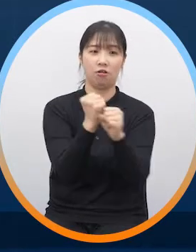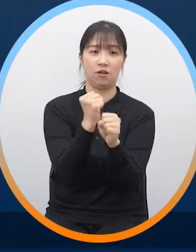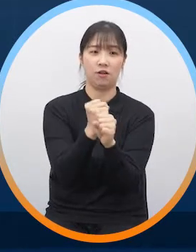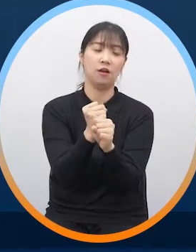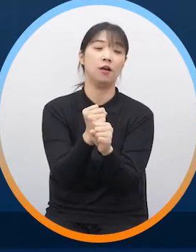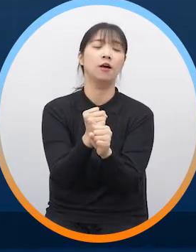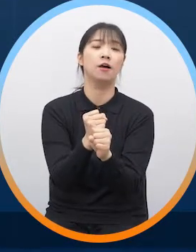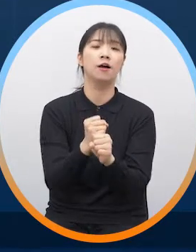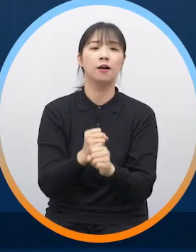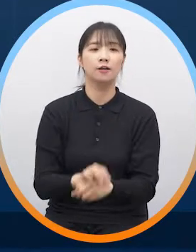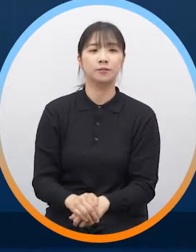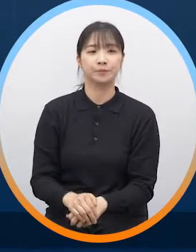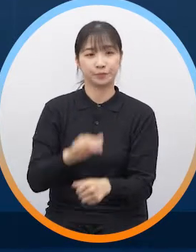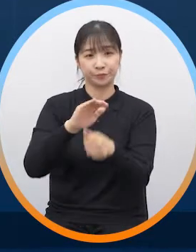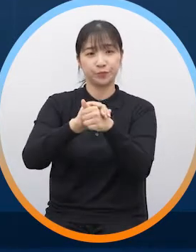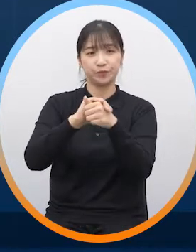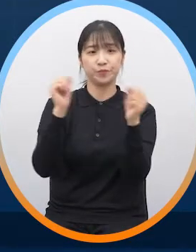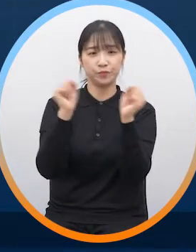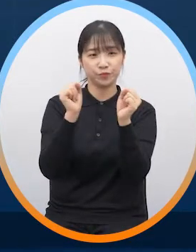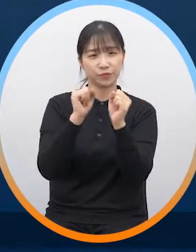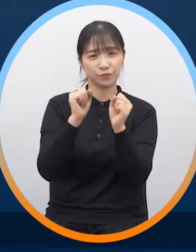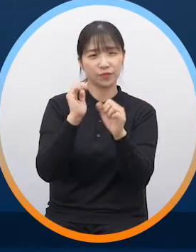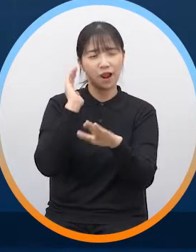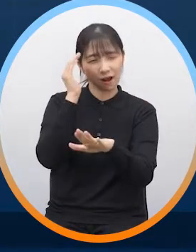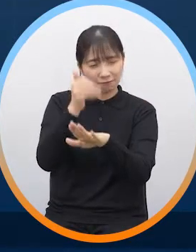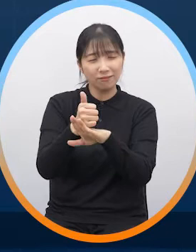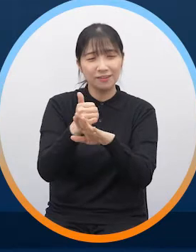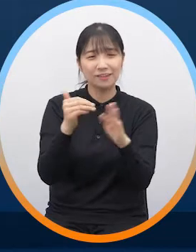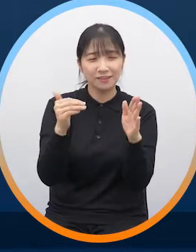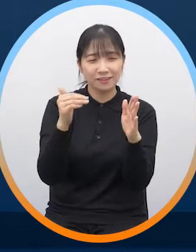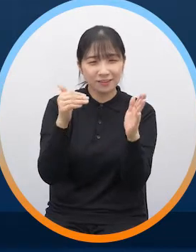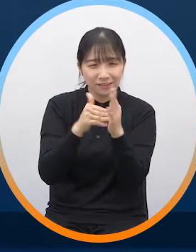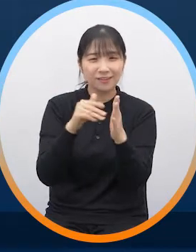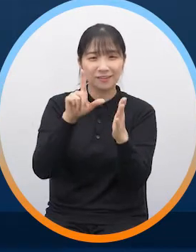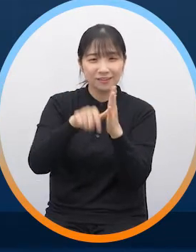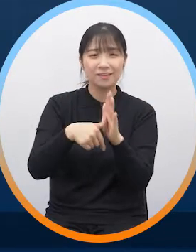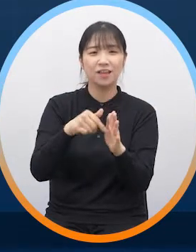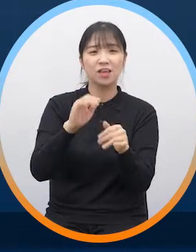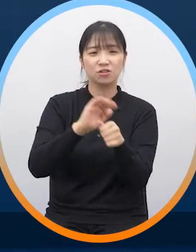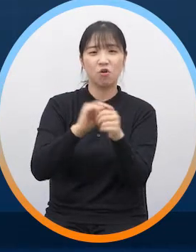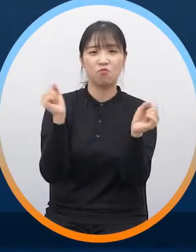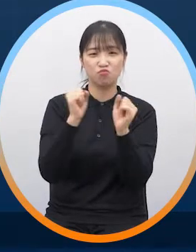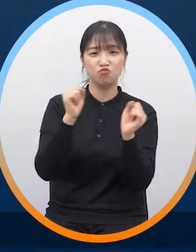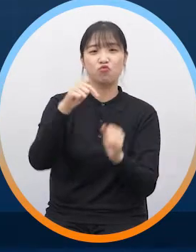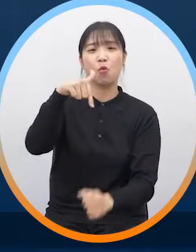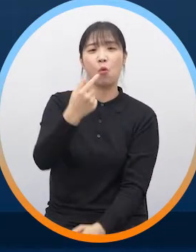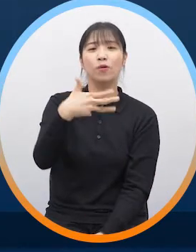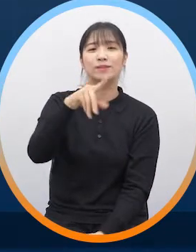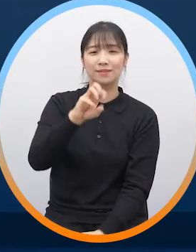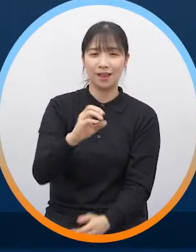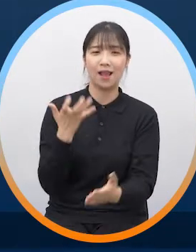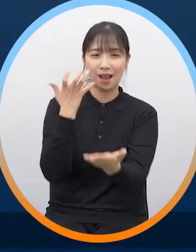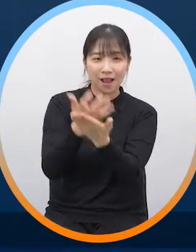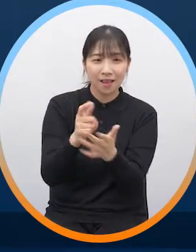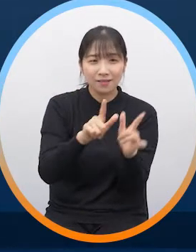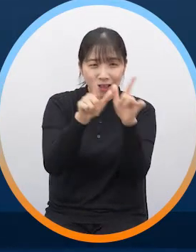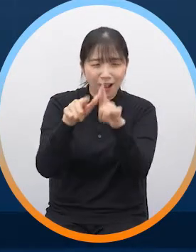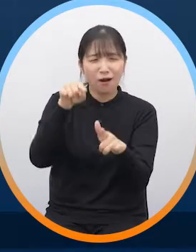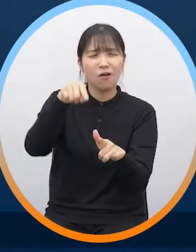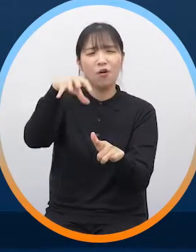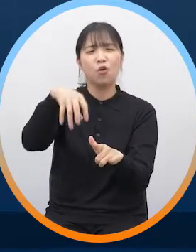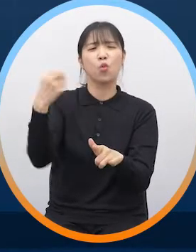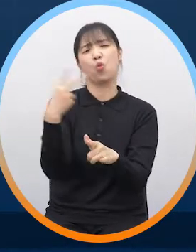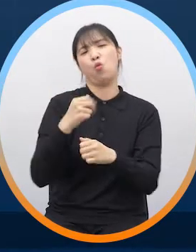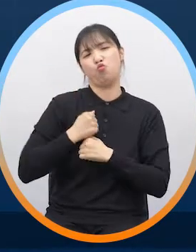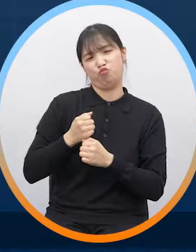전북 나중에 이제 좀 말년에 전북 고창에 이주해 가지고 살다가 그곳에서도 또 참전하게